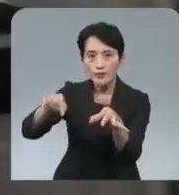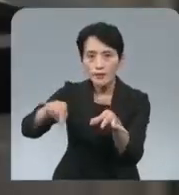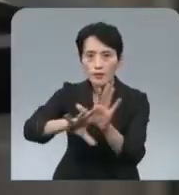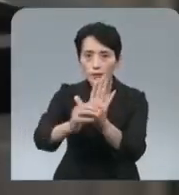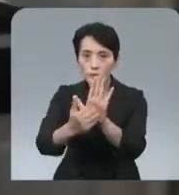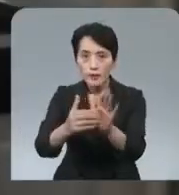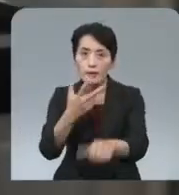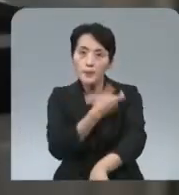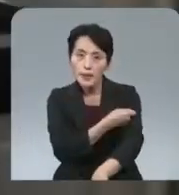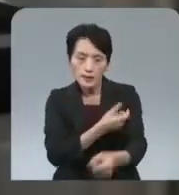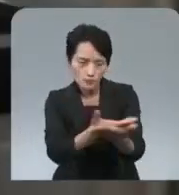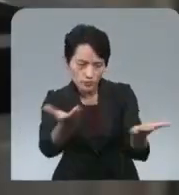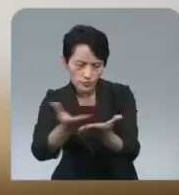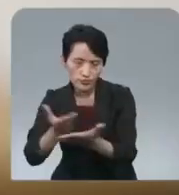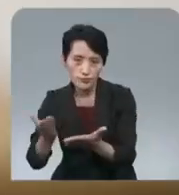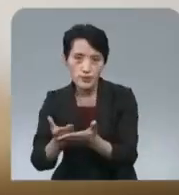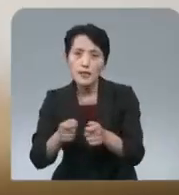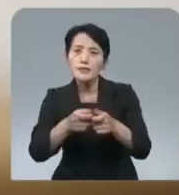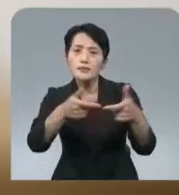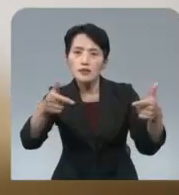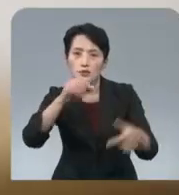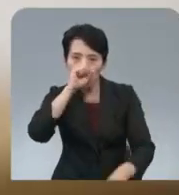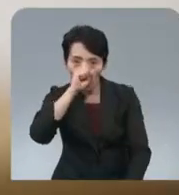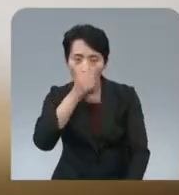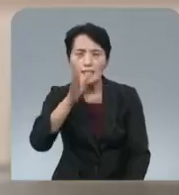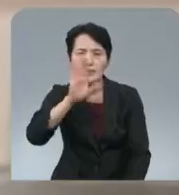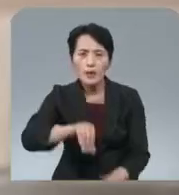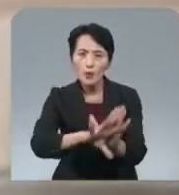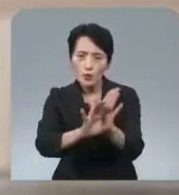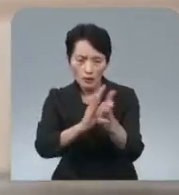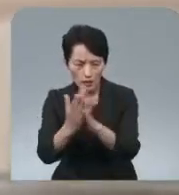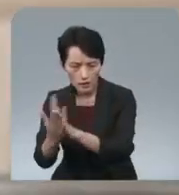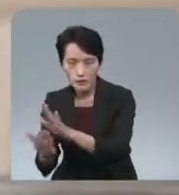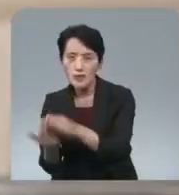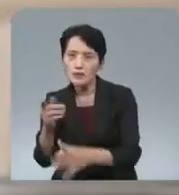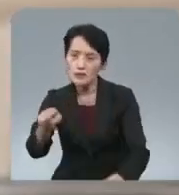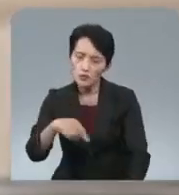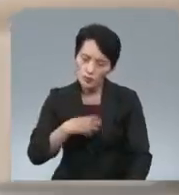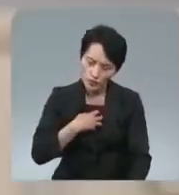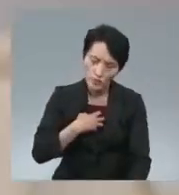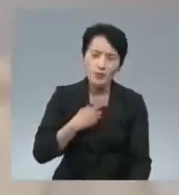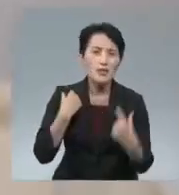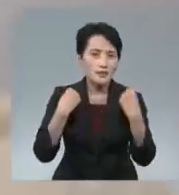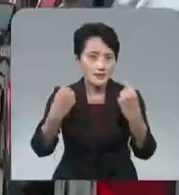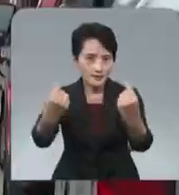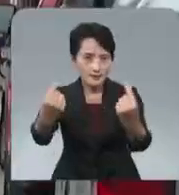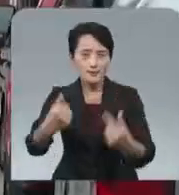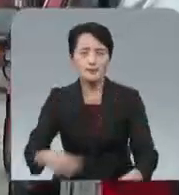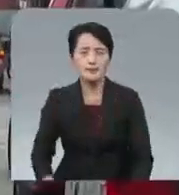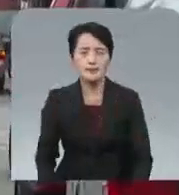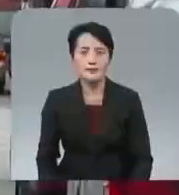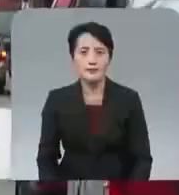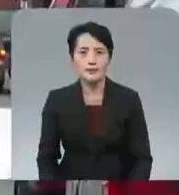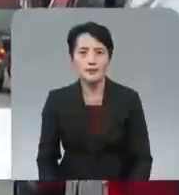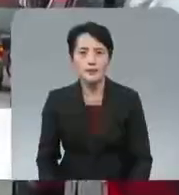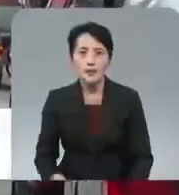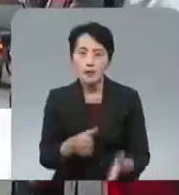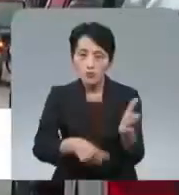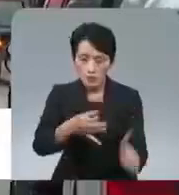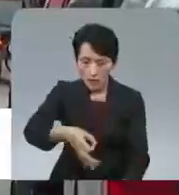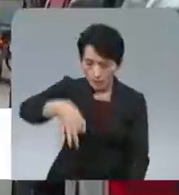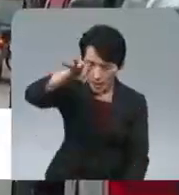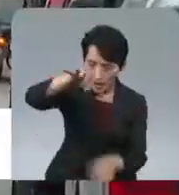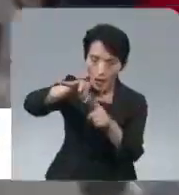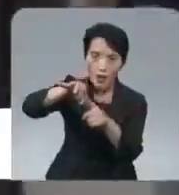текущем годах составил 1 и 7 десятых процента это в свою очередь больше показатели стран большой семерки